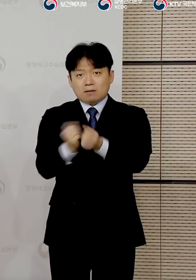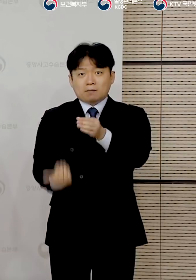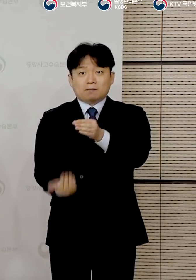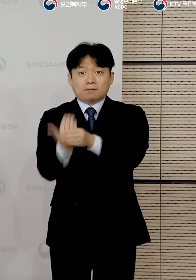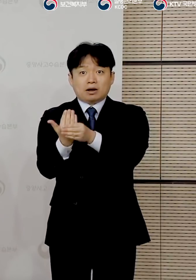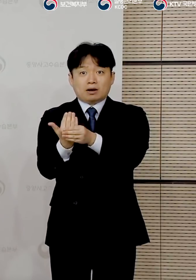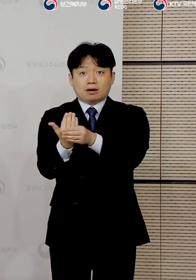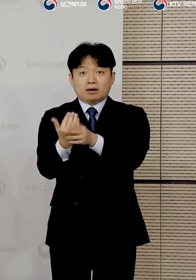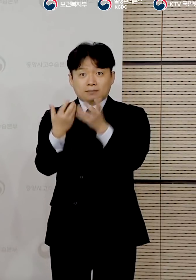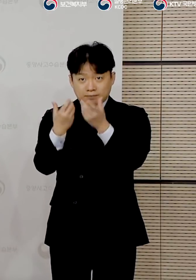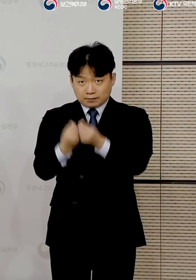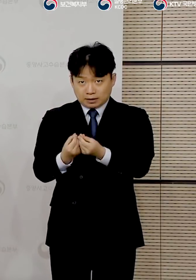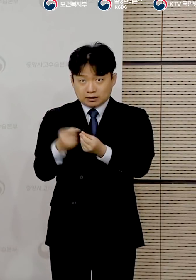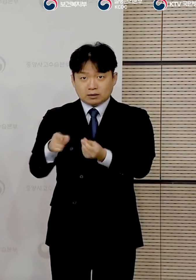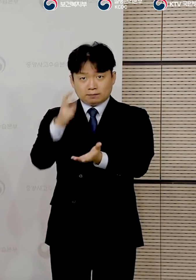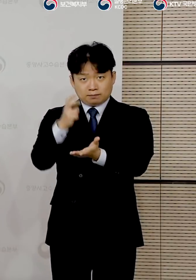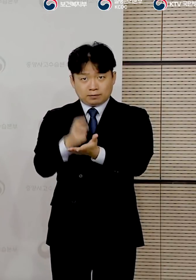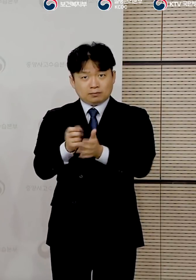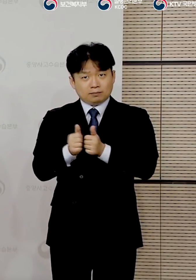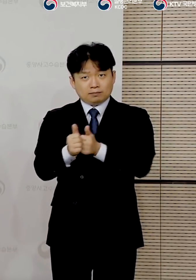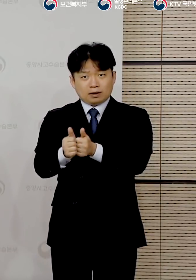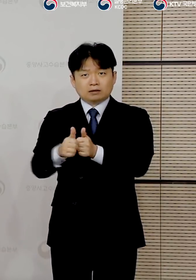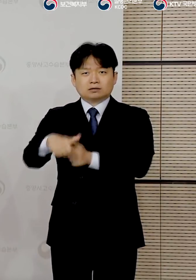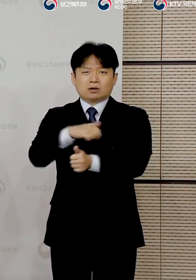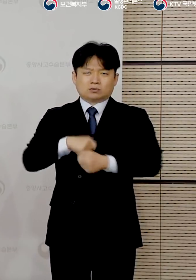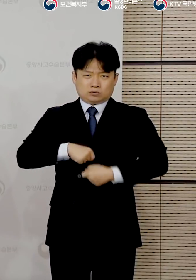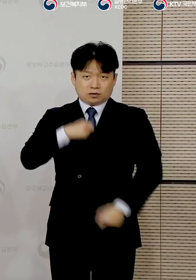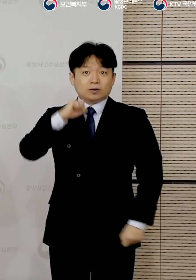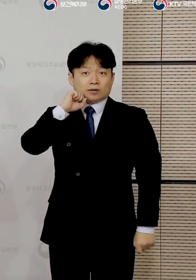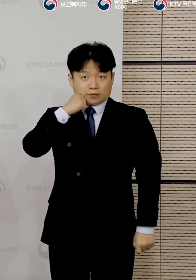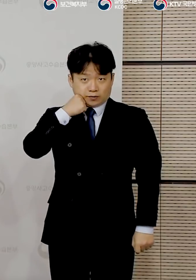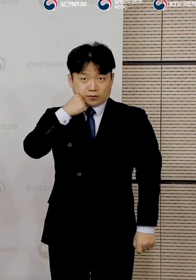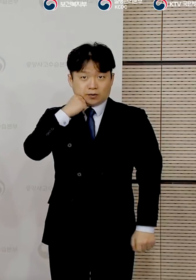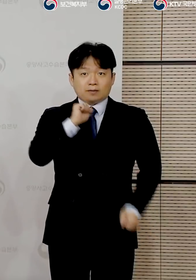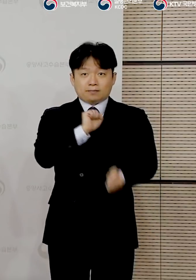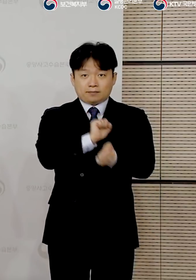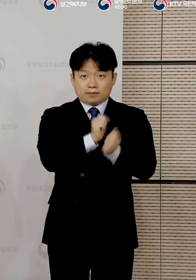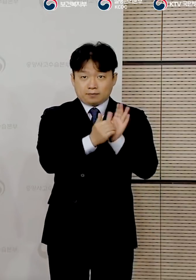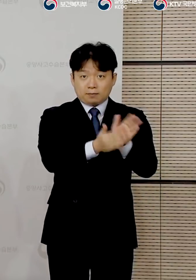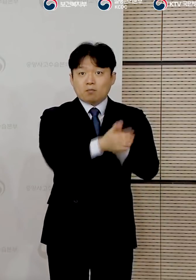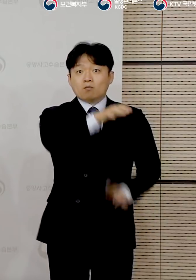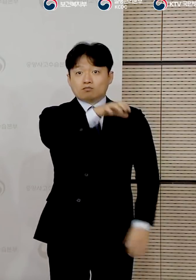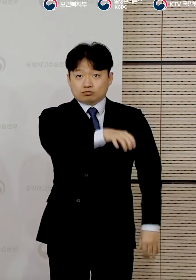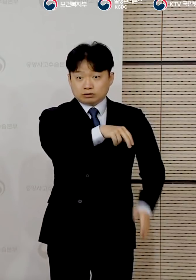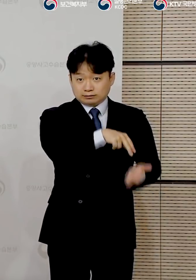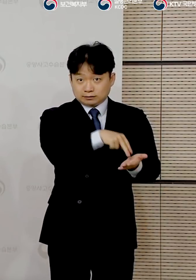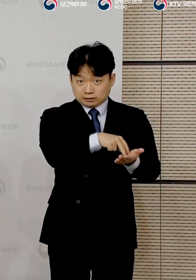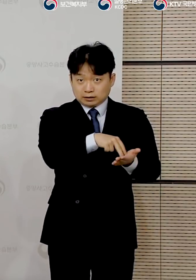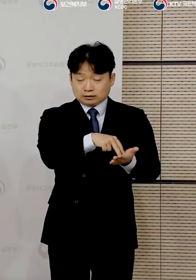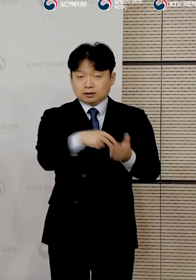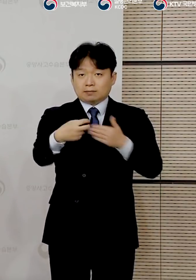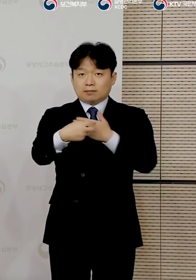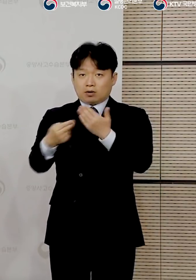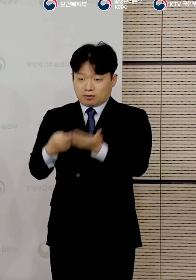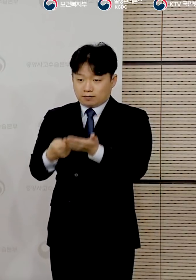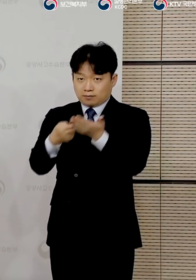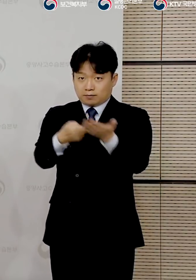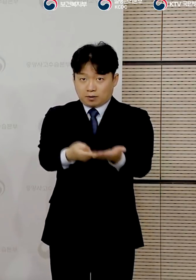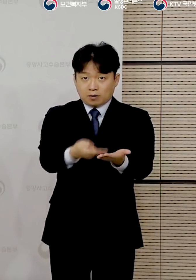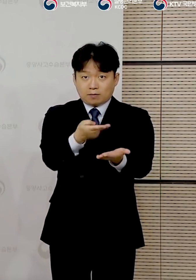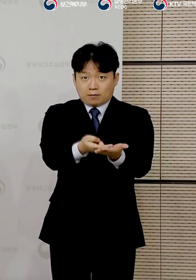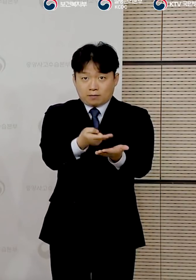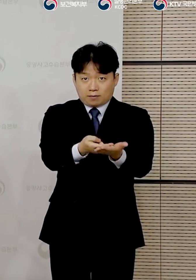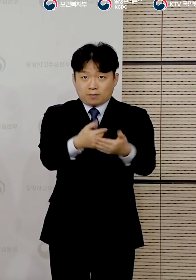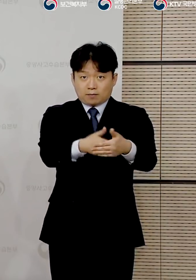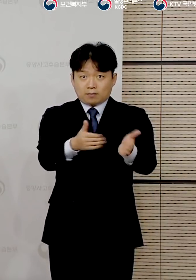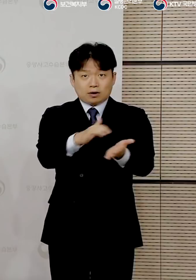경우에서는 이 원칙을 그대로 준수하기 어렵기 때문에 이미 방역대책본부가 그 입원 병상에 관한